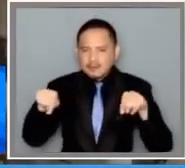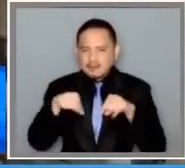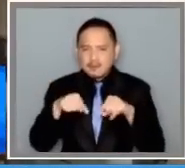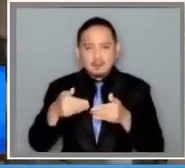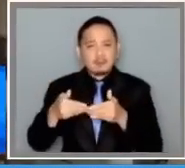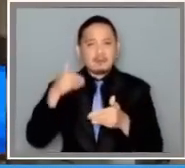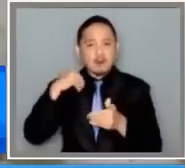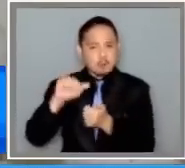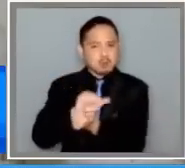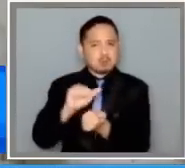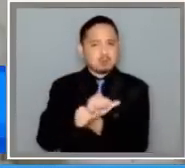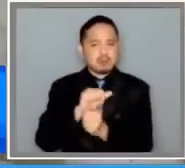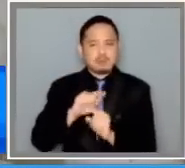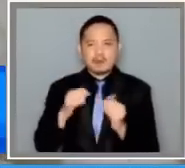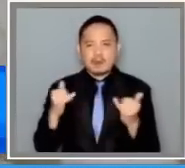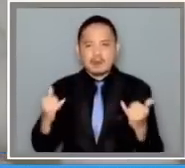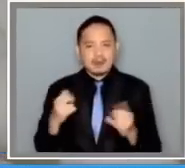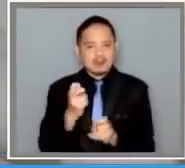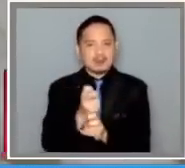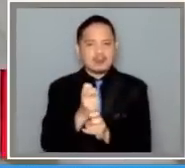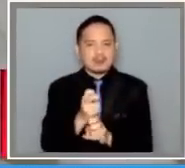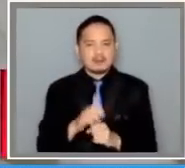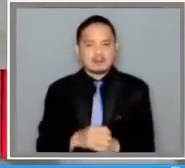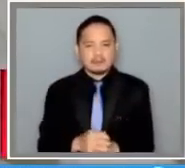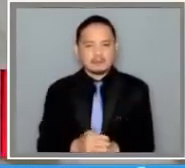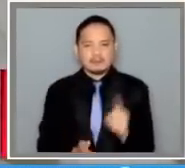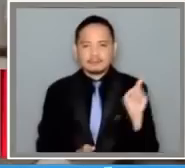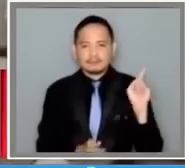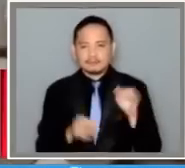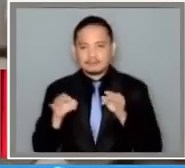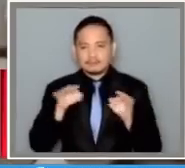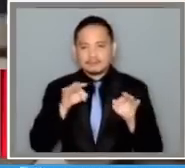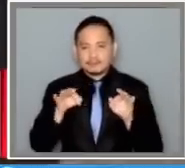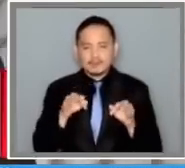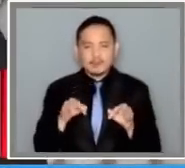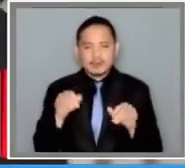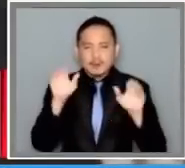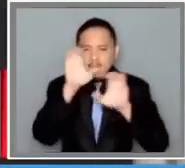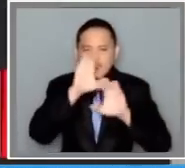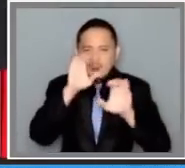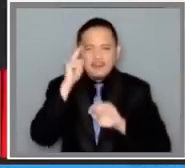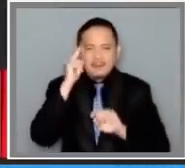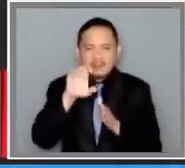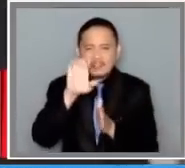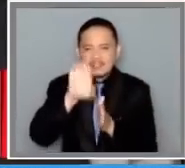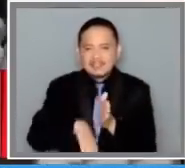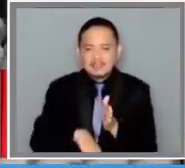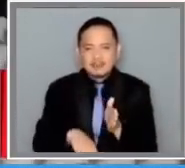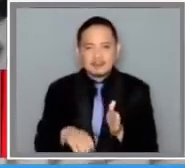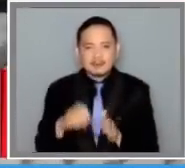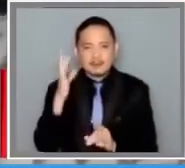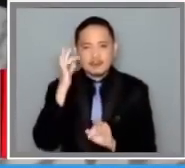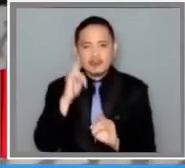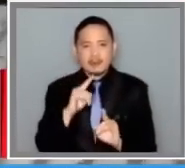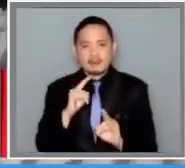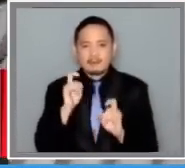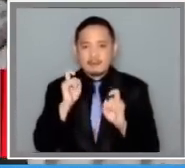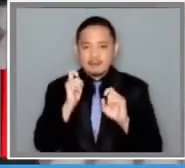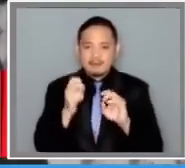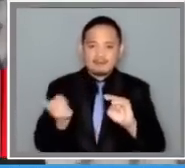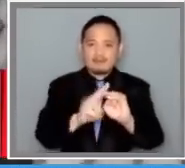mura. Tapos ngayon kapag medyo mataas, wala kayong magagawa. Kasi hindi naman pwede magtaas agad ng, ano, ng paninda